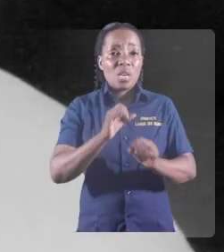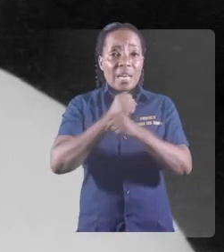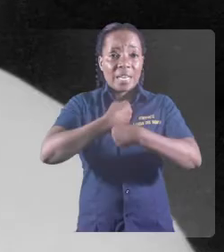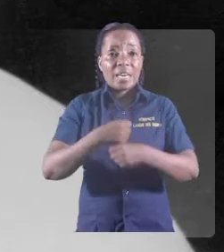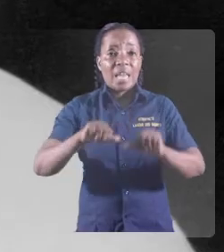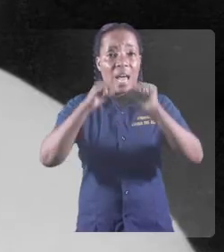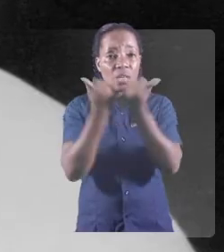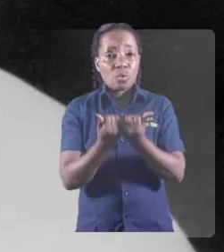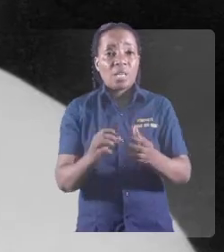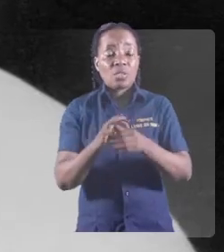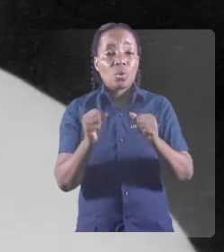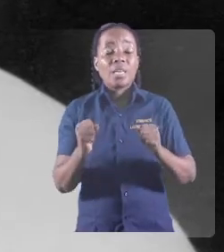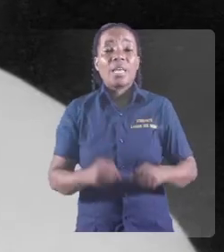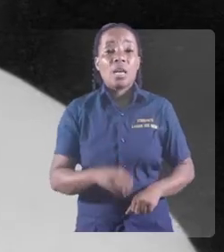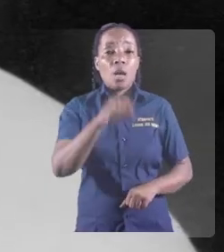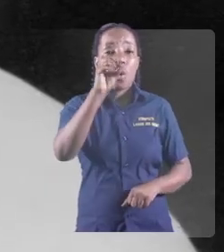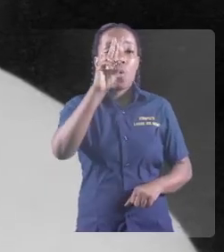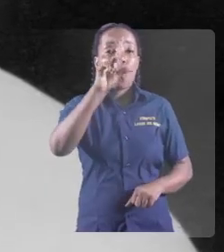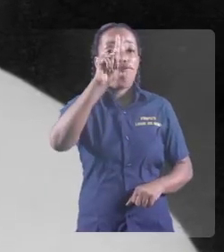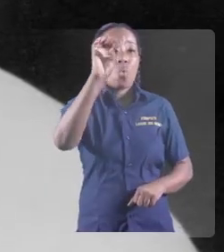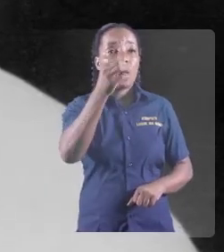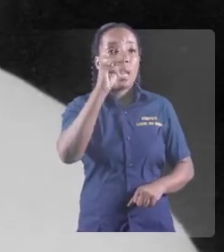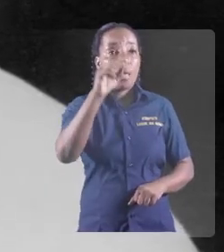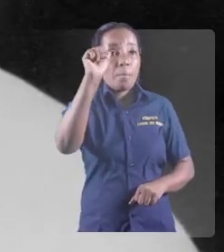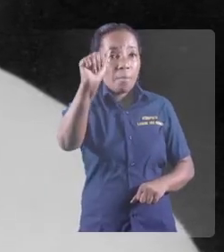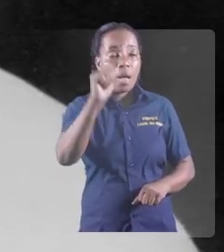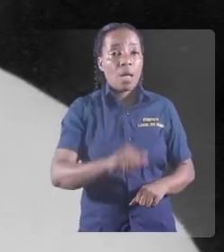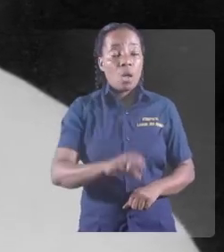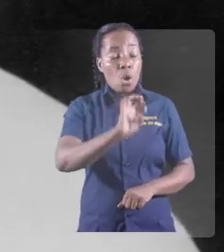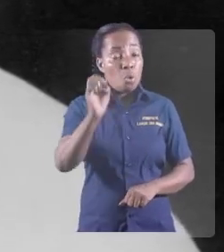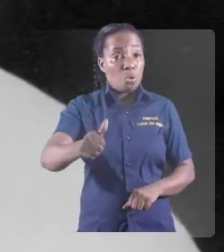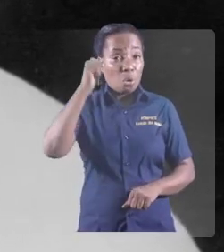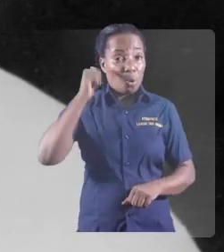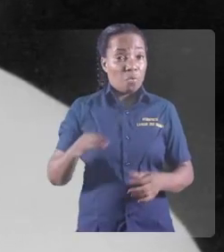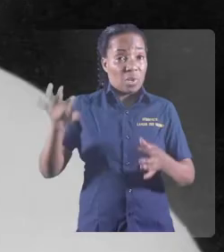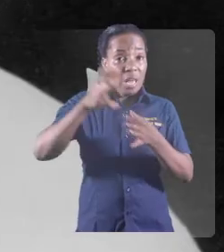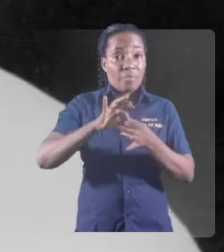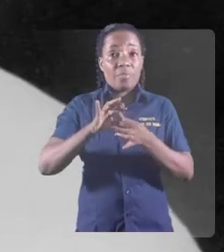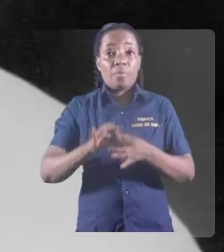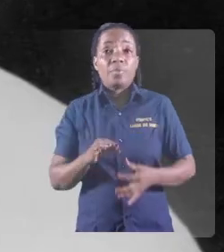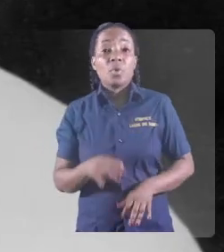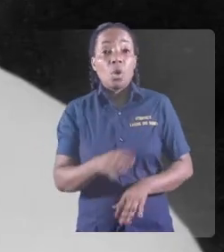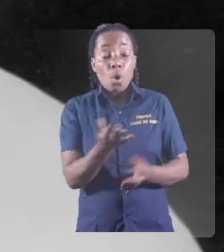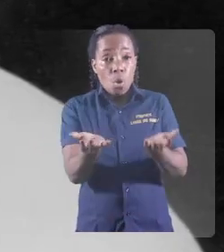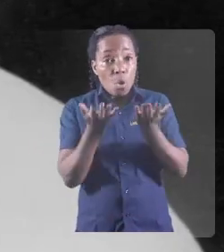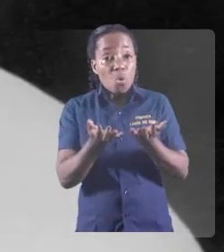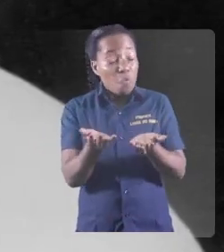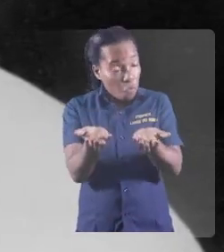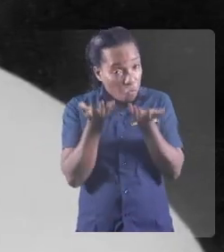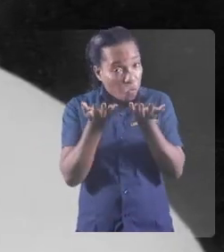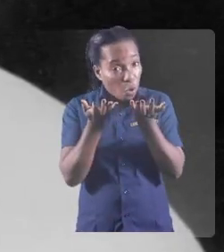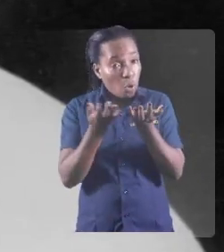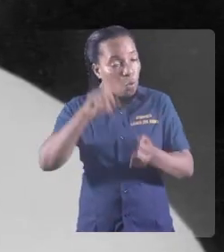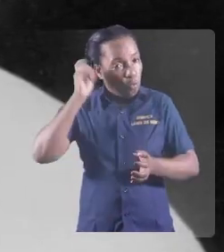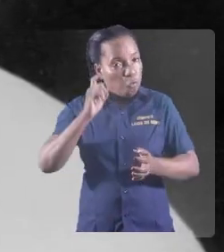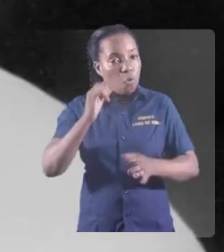oulémas, qui rejette l'assimilation. Il prône l'affirmation de la restauration de l'islam en